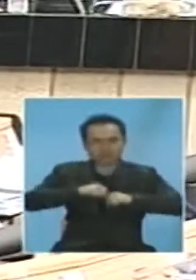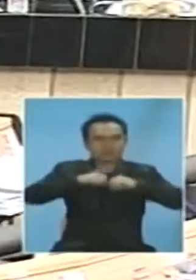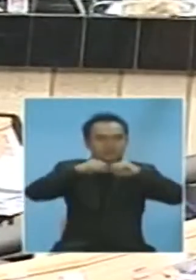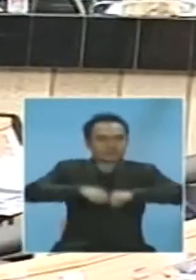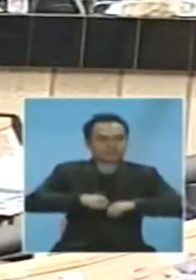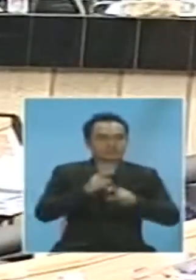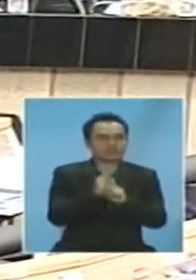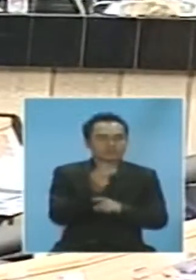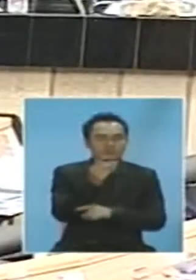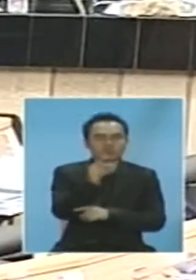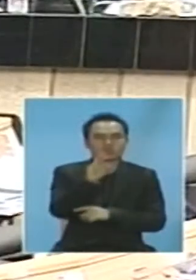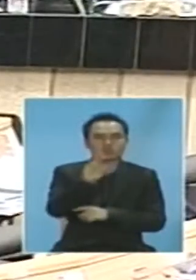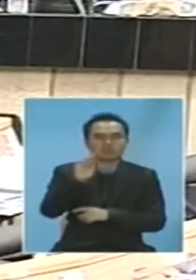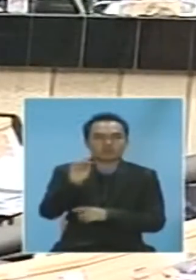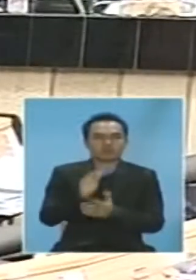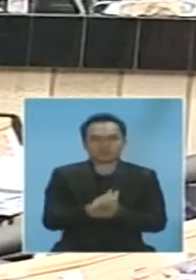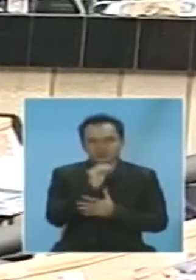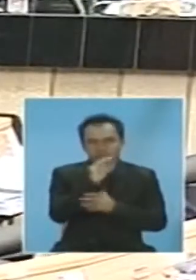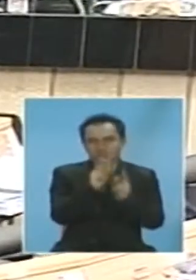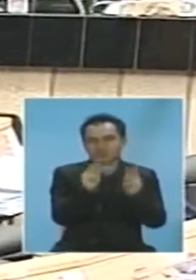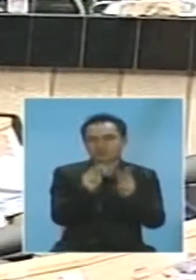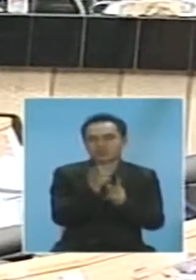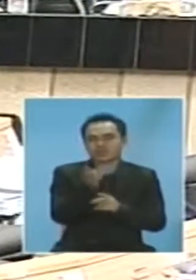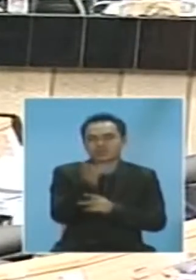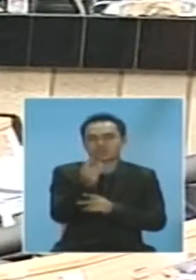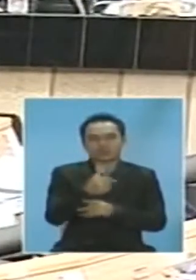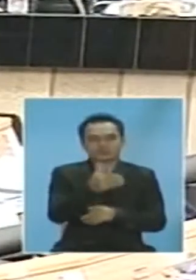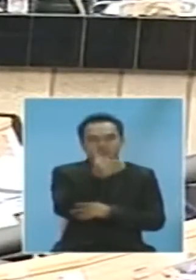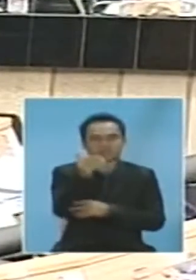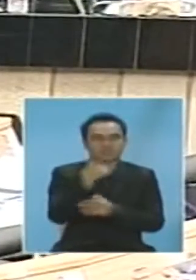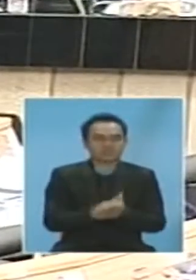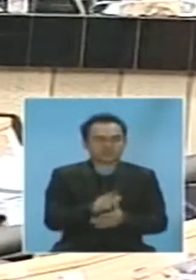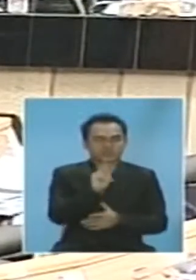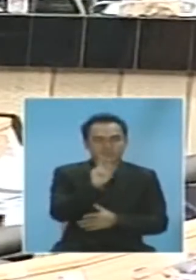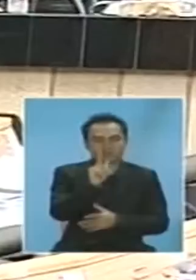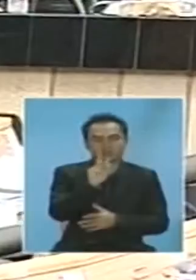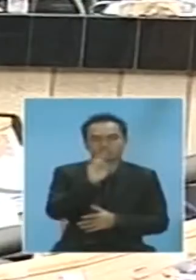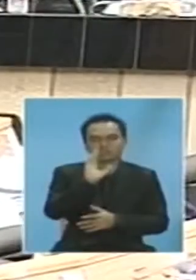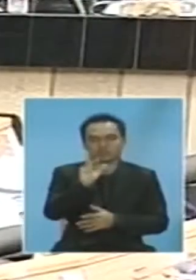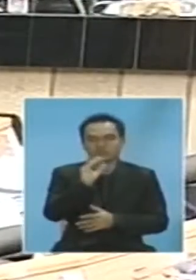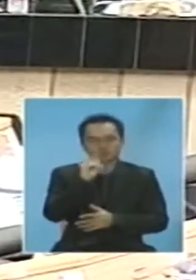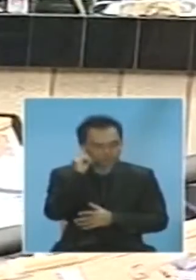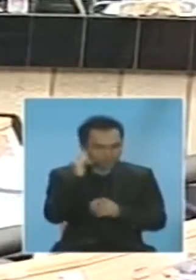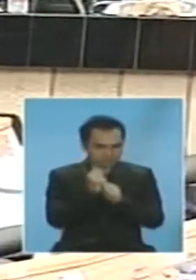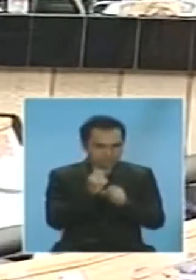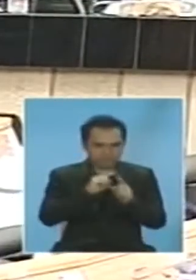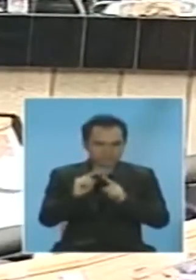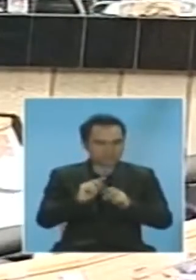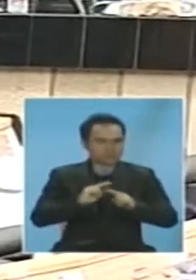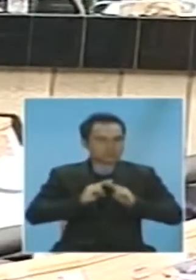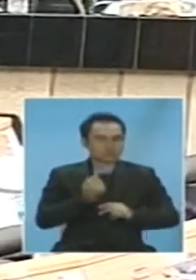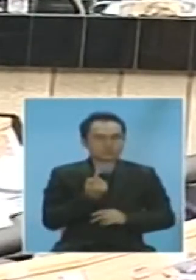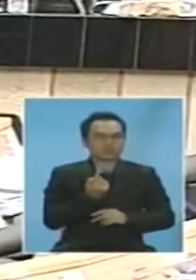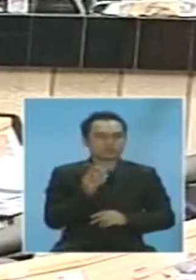มนตรีและมติของคณะกรรมการนโยบายข้าวแห่งชาติหรือกขช.โดยไม่ได้ดำเนินการโดยลำพังในฐานะ